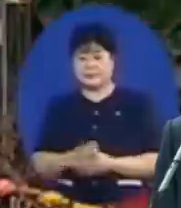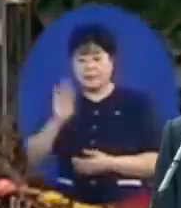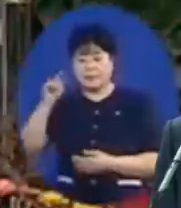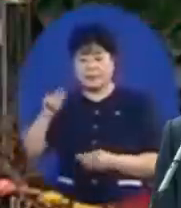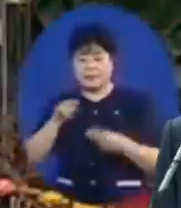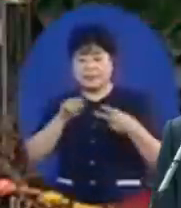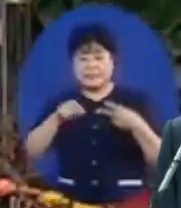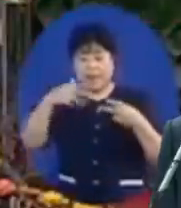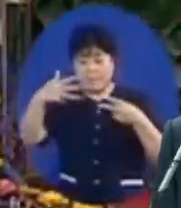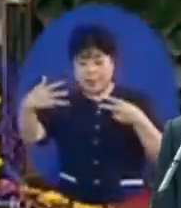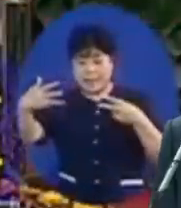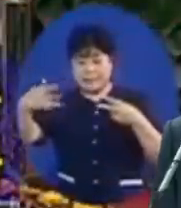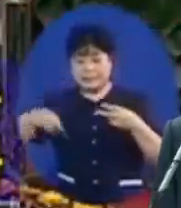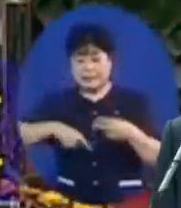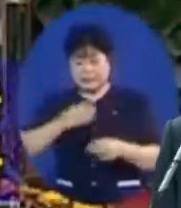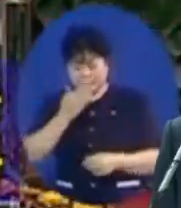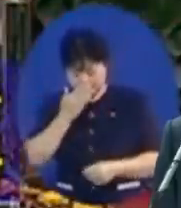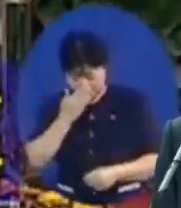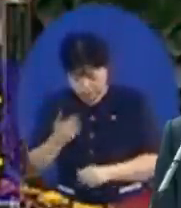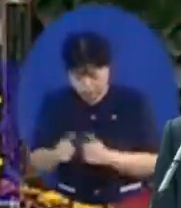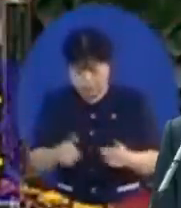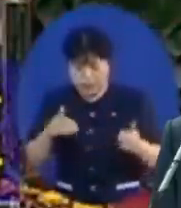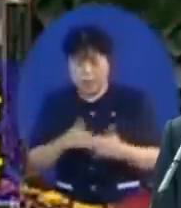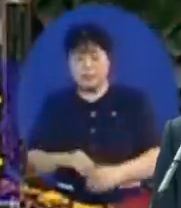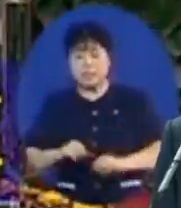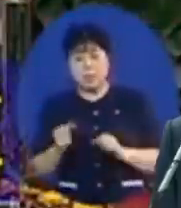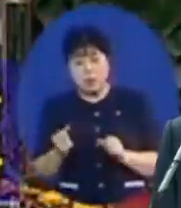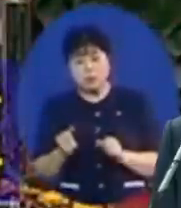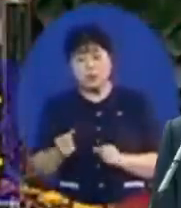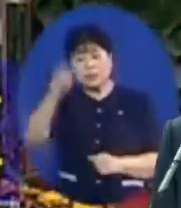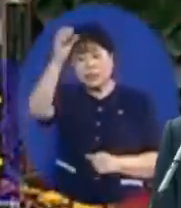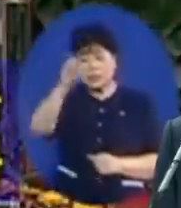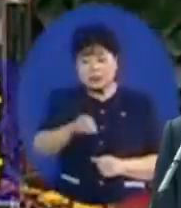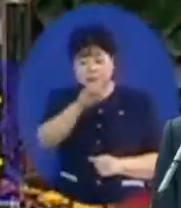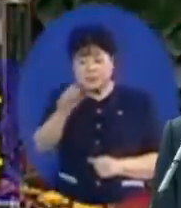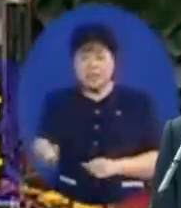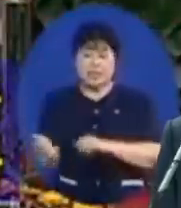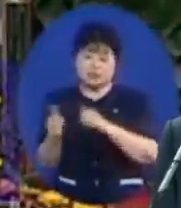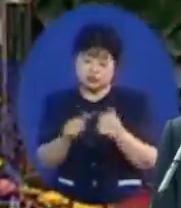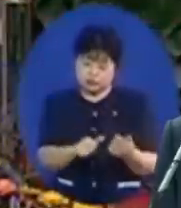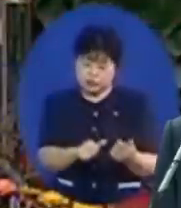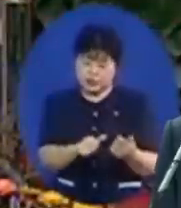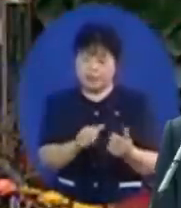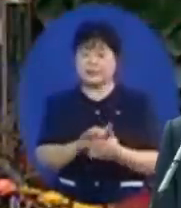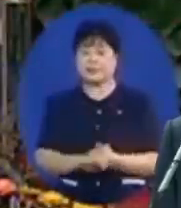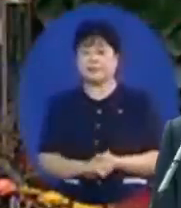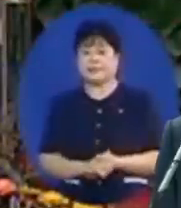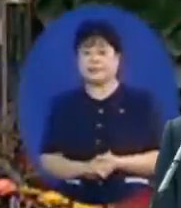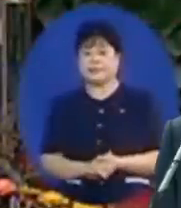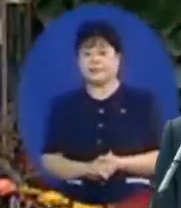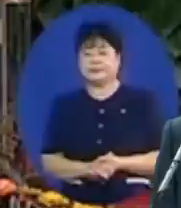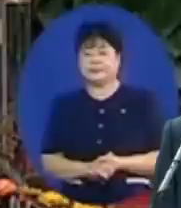빌립보서 2장 8절에 자기를 낮추시고 죽기까지 복종하셨으니 곧 십자가에 죽으심이라.